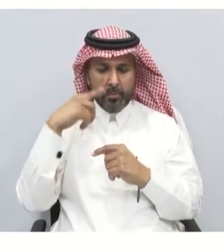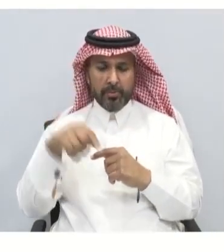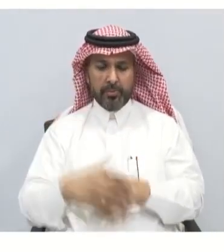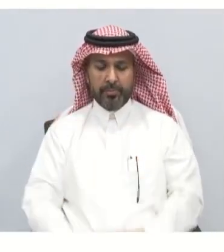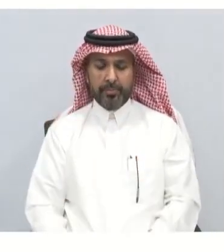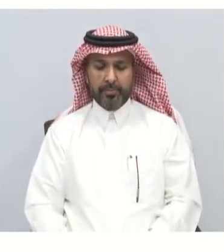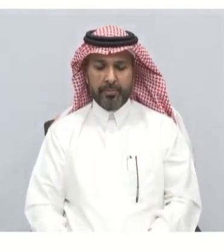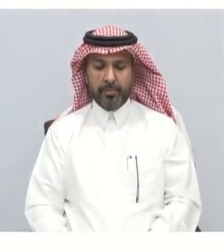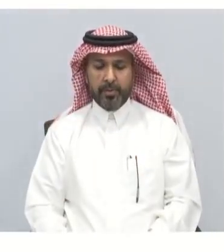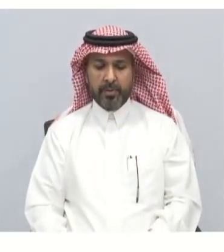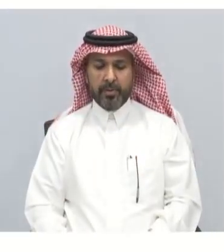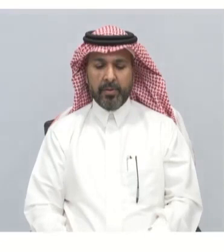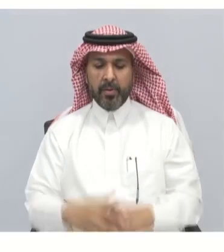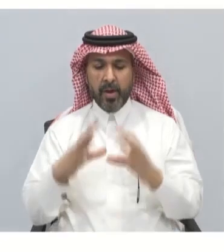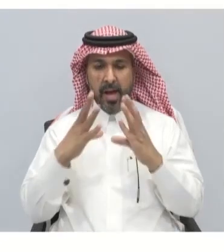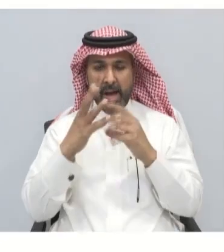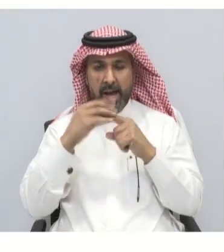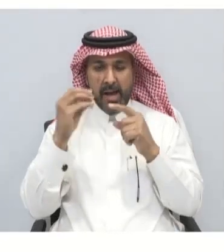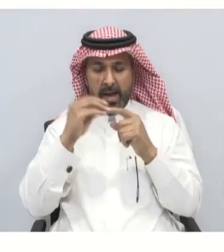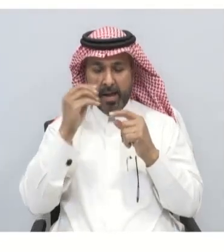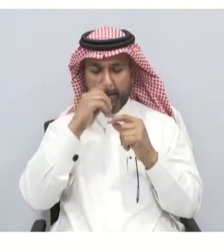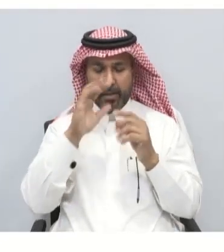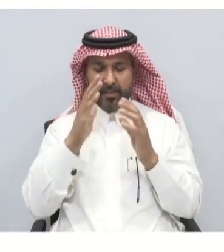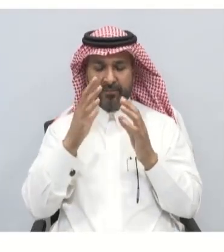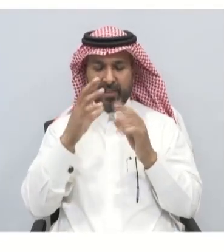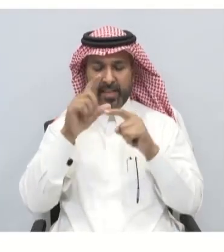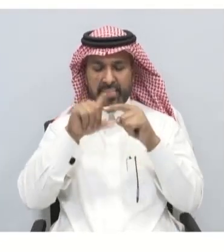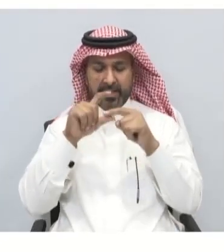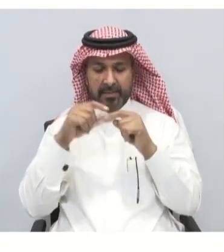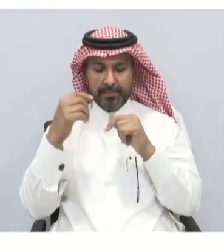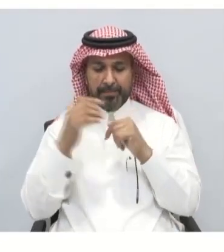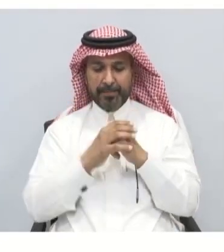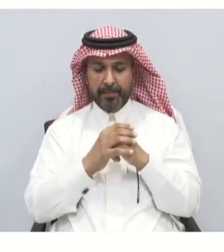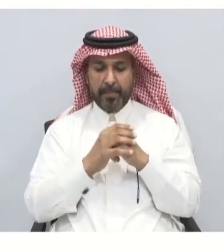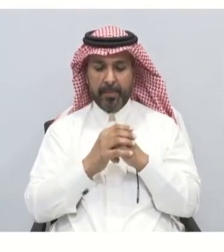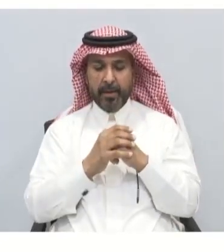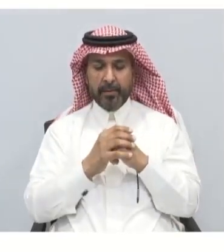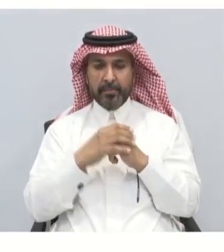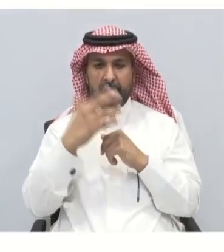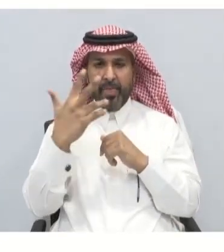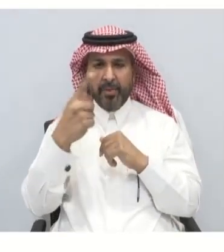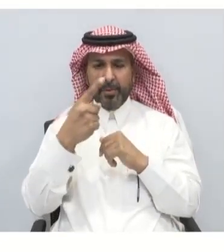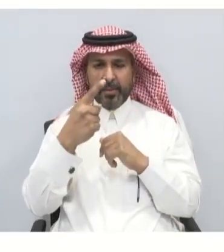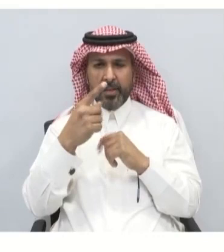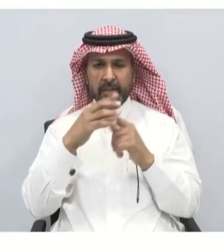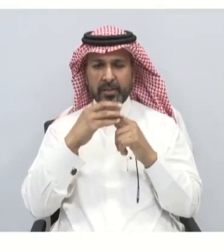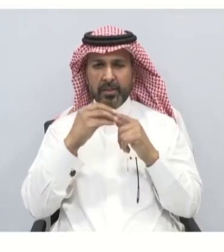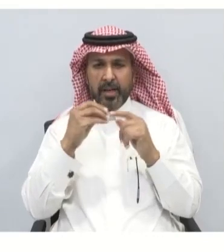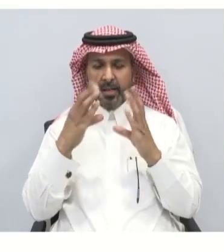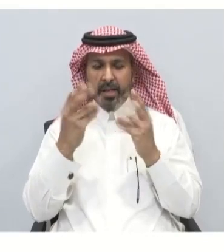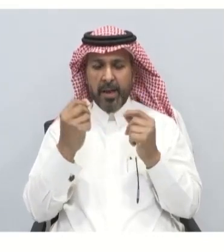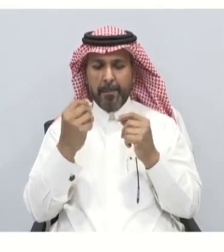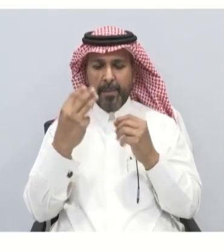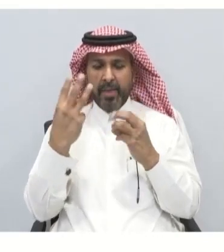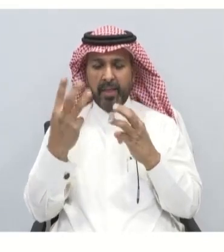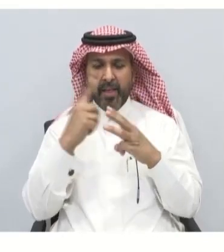18 راح اطرح منها عرض اللوحات الثلاثه اللي هو 3 في 2 لان عرضها اين قدم كم